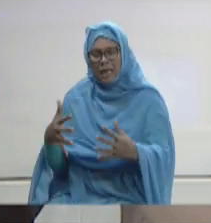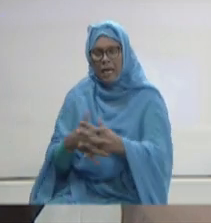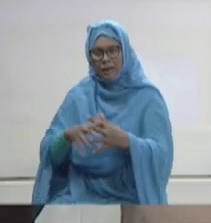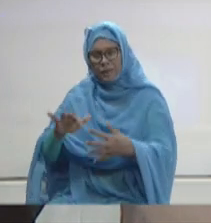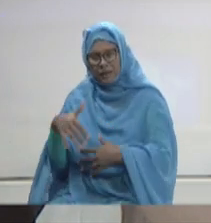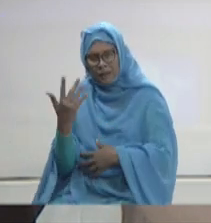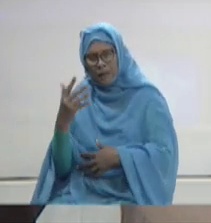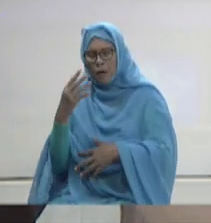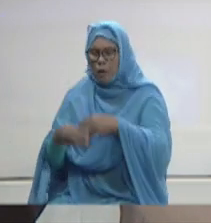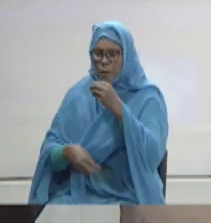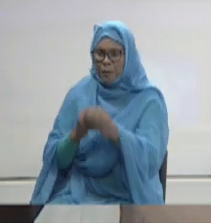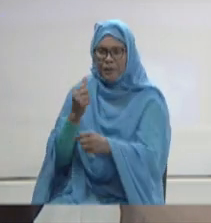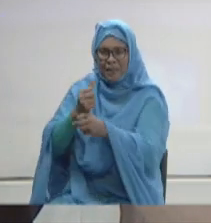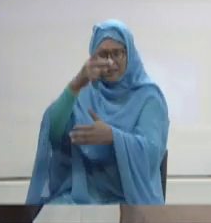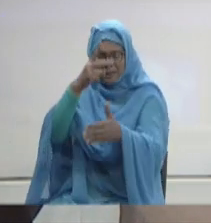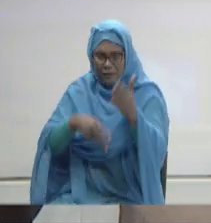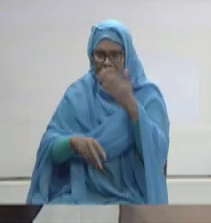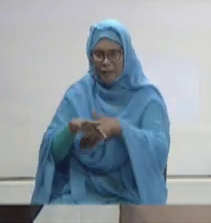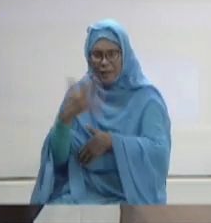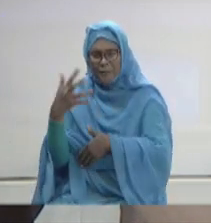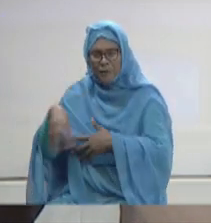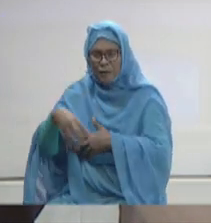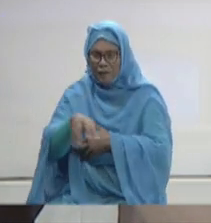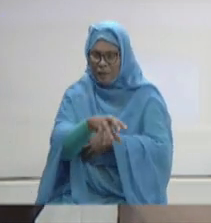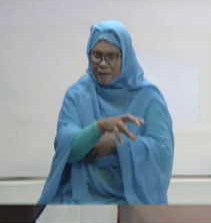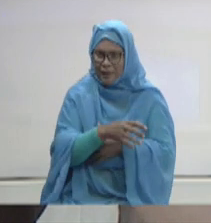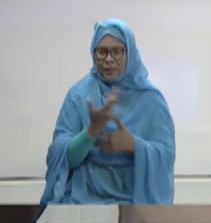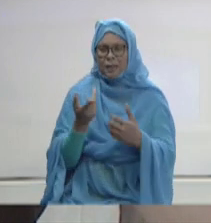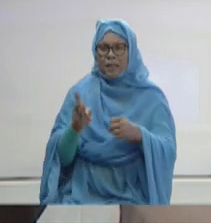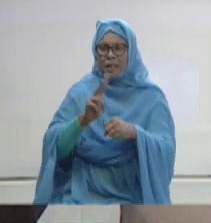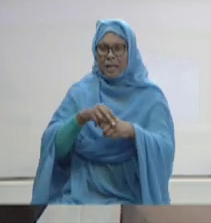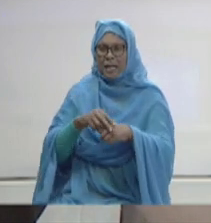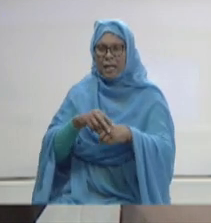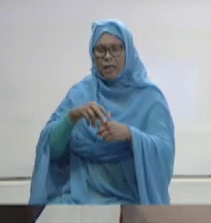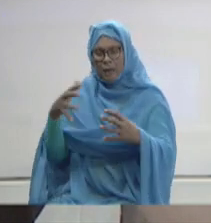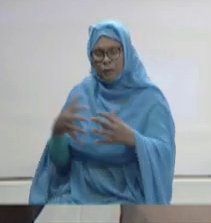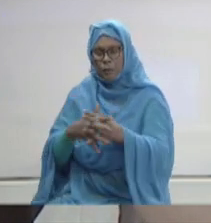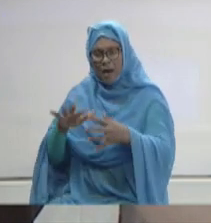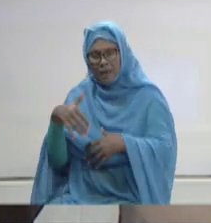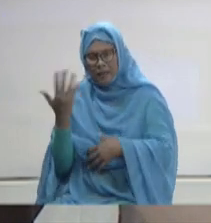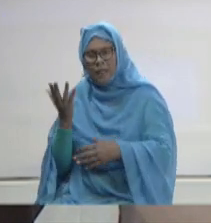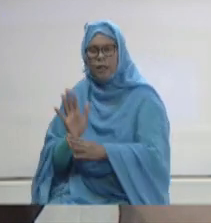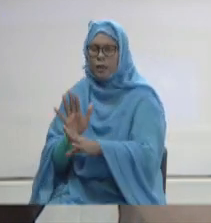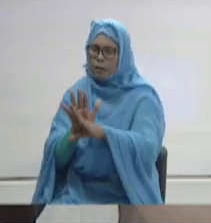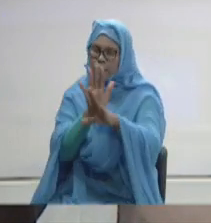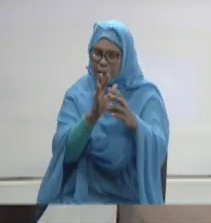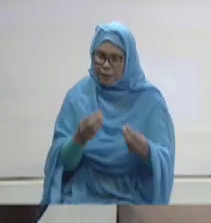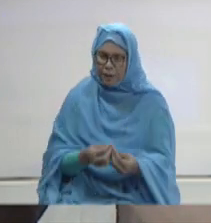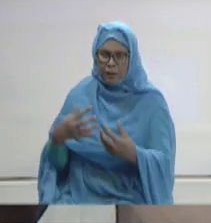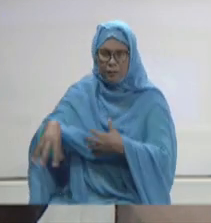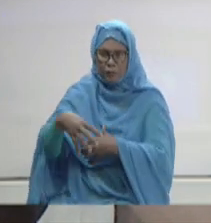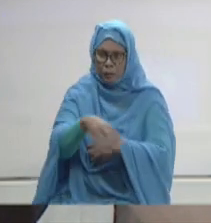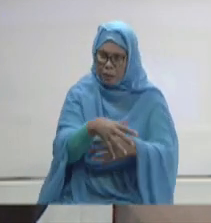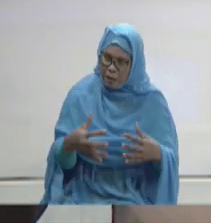لمجموعه الخمس في الساحل فمن المنطقي تجديد تاكيد الالتزامات لها بالدعم بالدعم لبلدان المجموعه